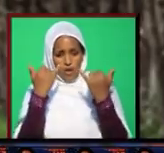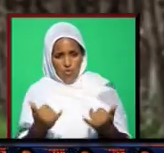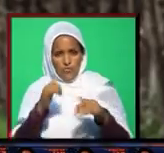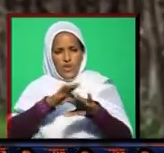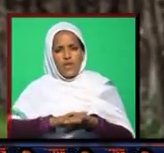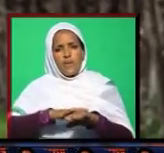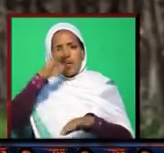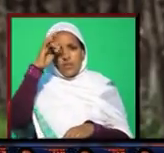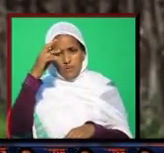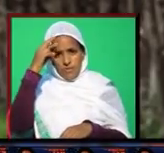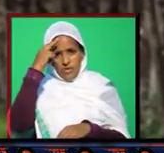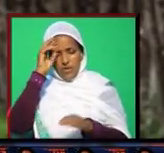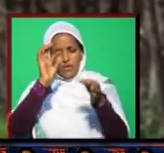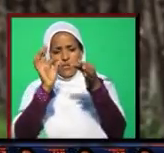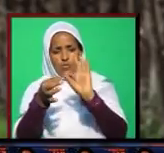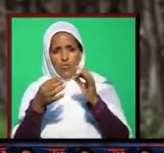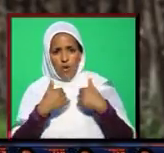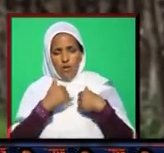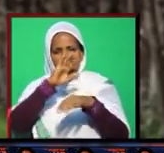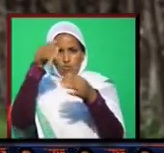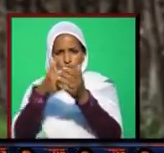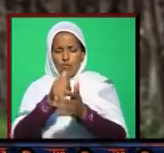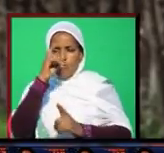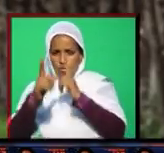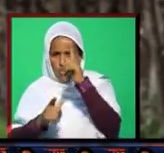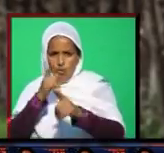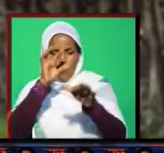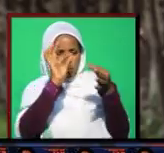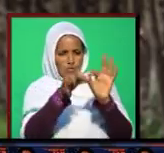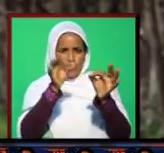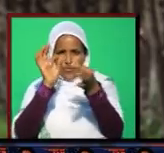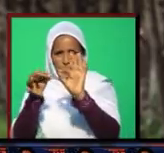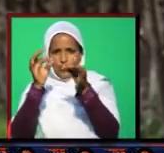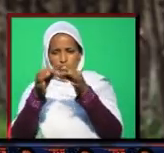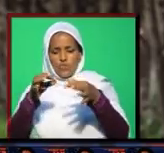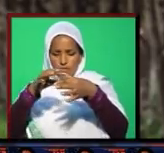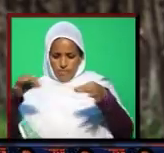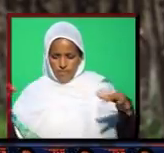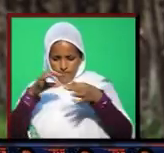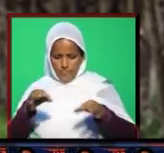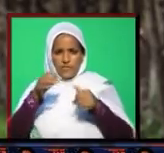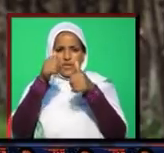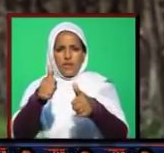ያበለጠበት ምክንያት ትርጓሜ ከሆነ ሁሉም በየቋንቋው ተተርጉሞለት ተመስጥሮለት የረቀቀ ያልጎላ